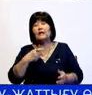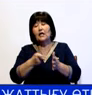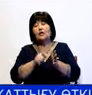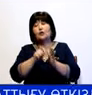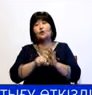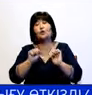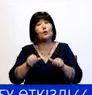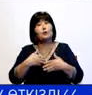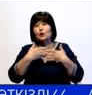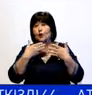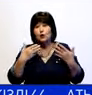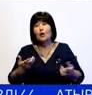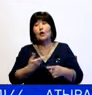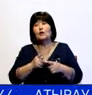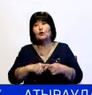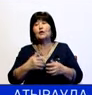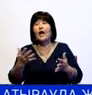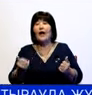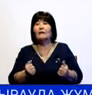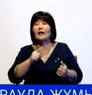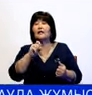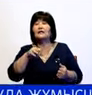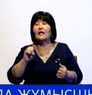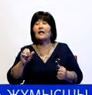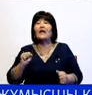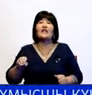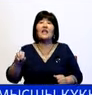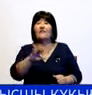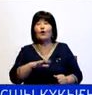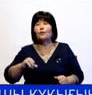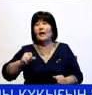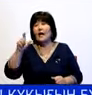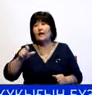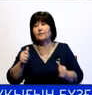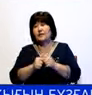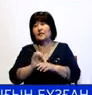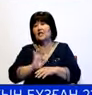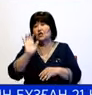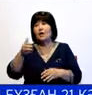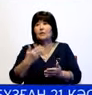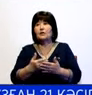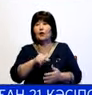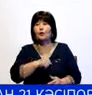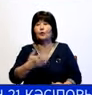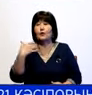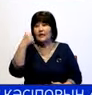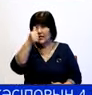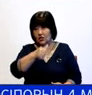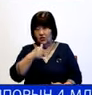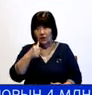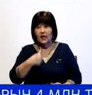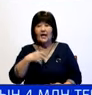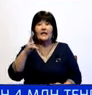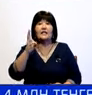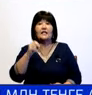жүргізуге мүмкіндік жоқ. Сол себепті біз алған заттарымызды еуропалық әріптестерімізге жібердік. Мысалға мен өзім өткен жылы